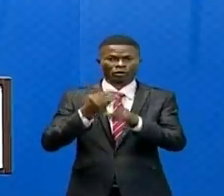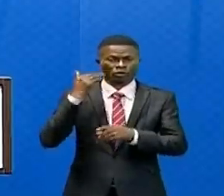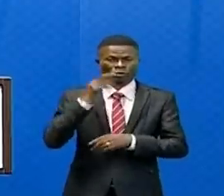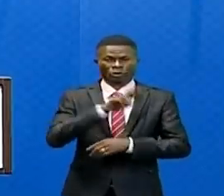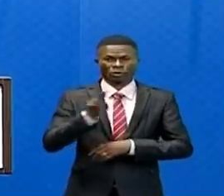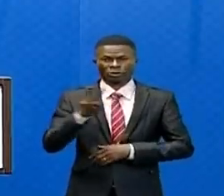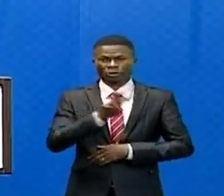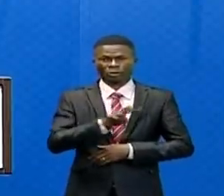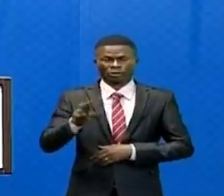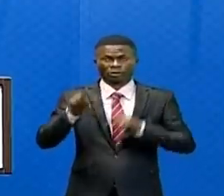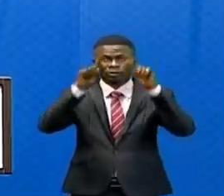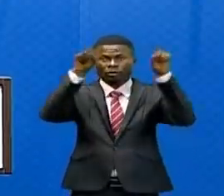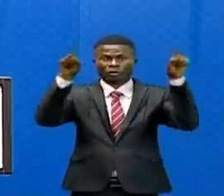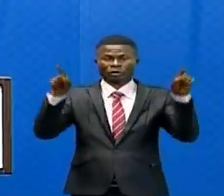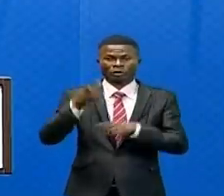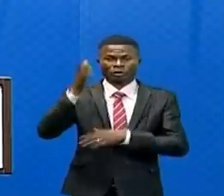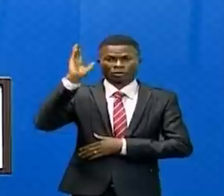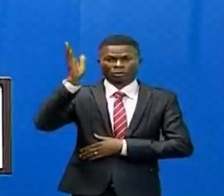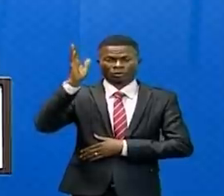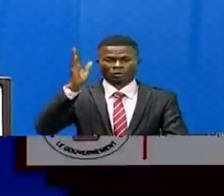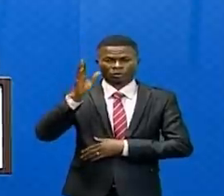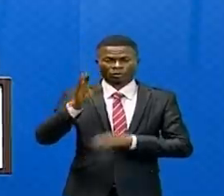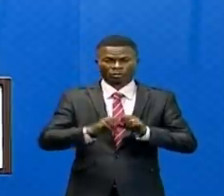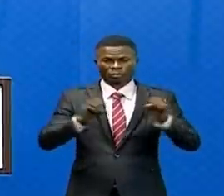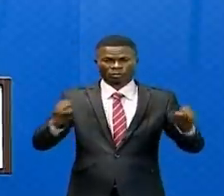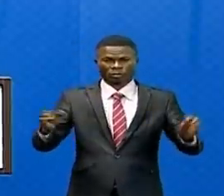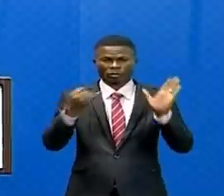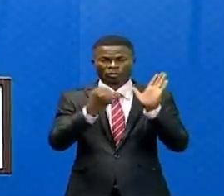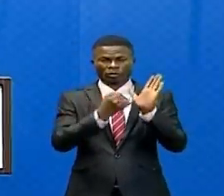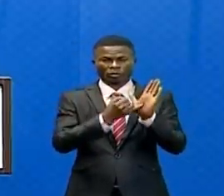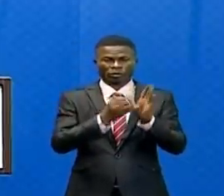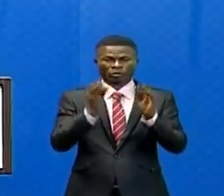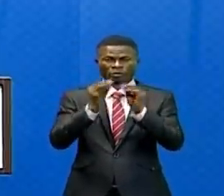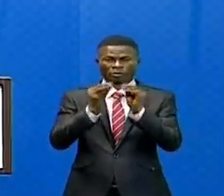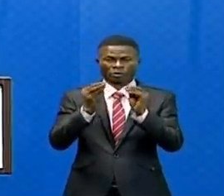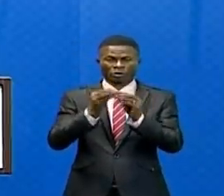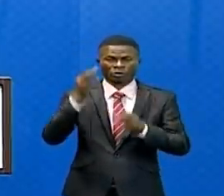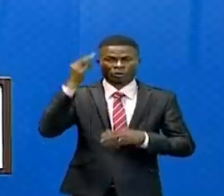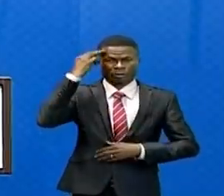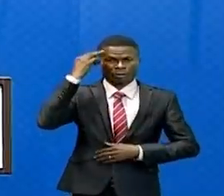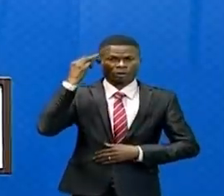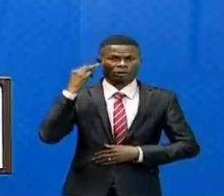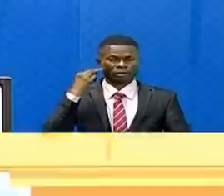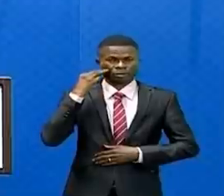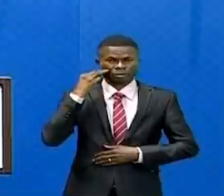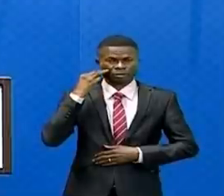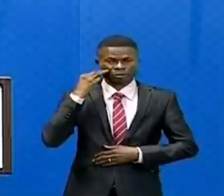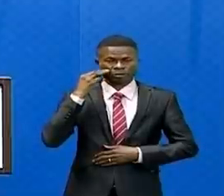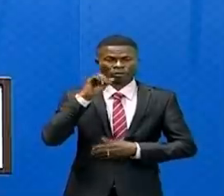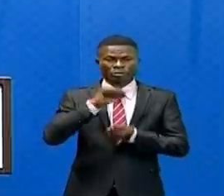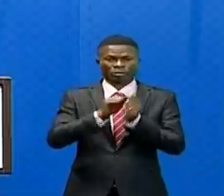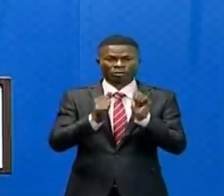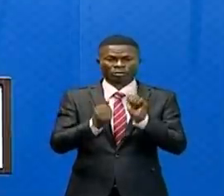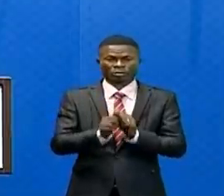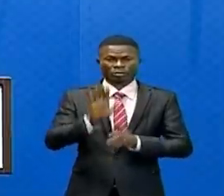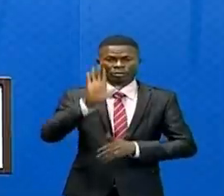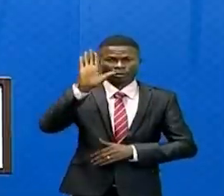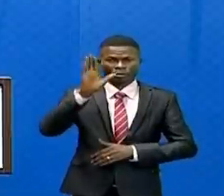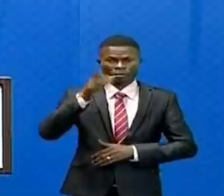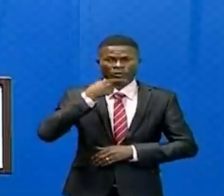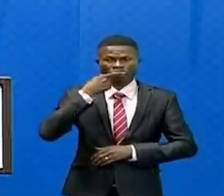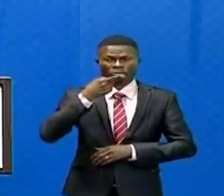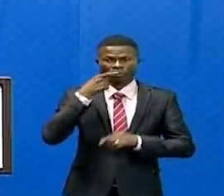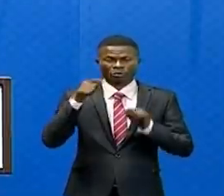par visioconférence la 56e réunion du Conseil des ministres. 5 points étaient inscrits à l'ordre